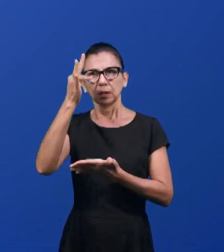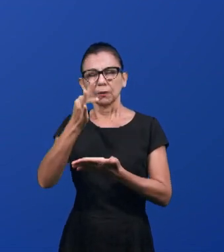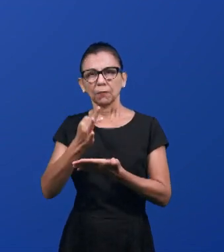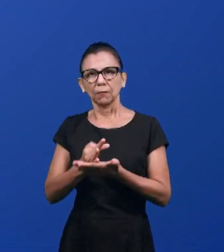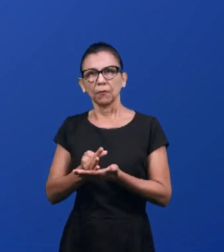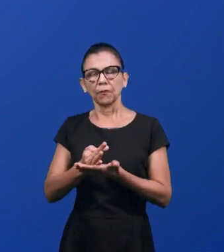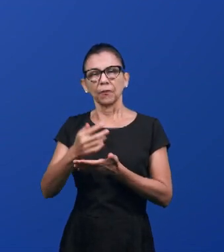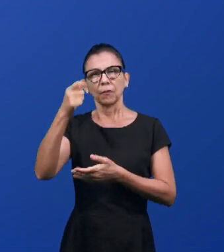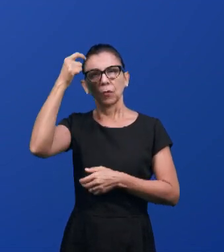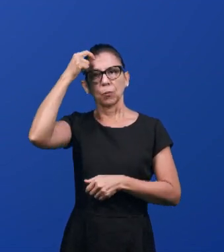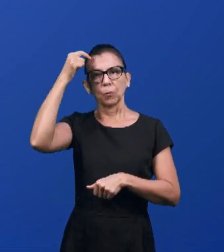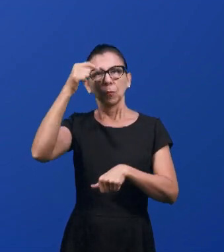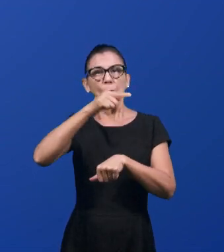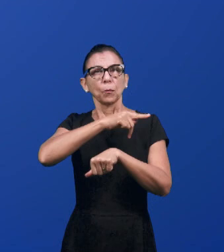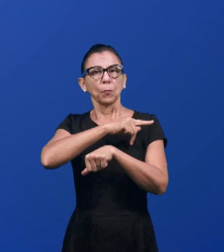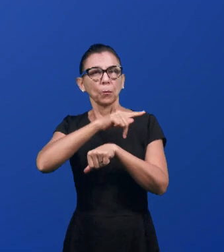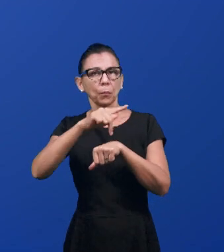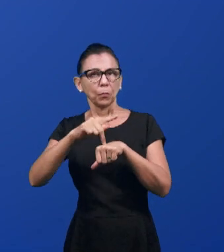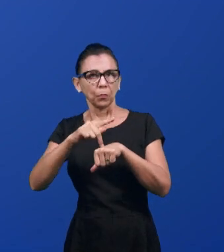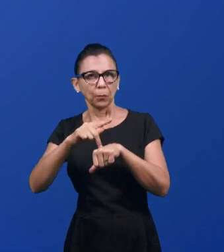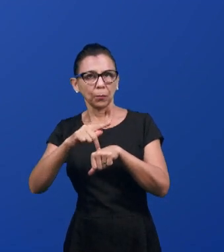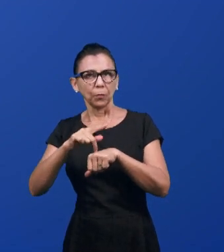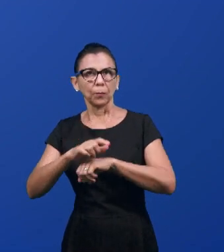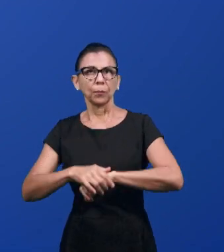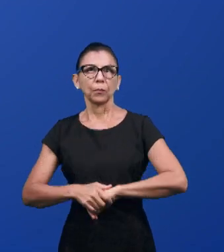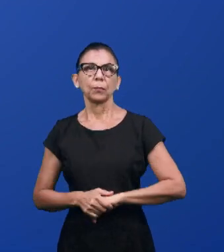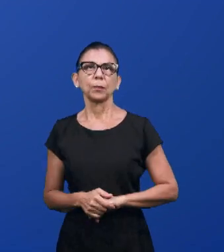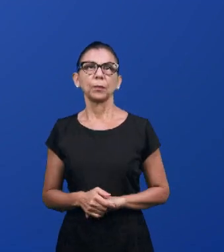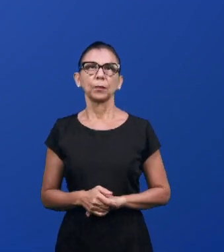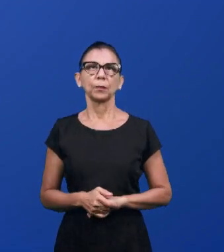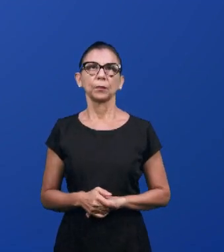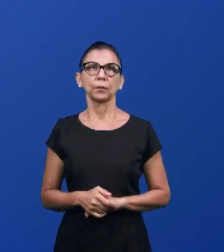pure. Mes frères,